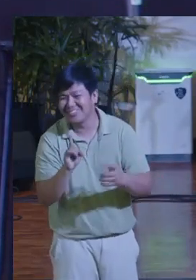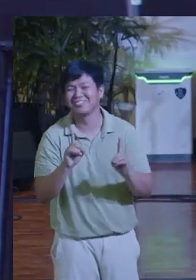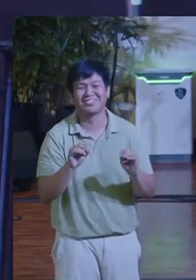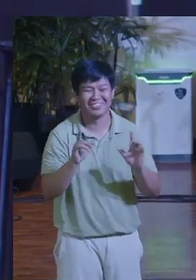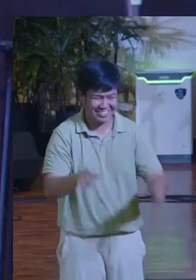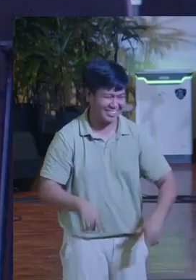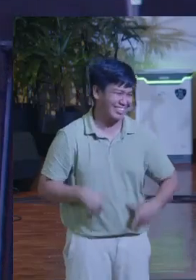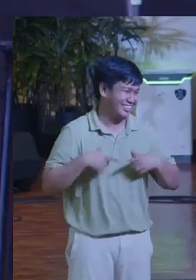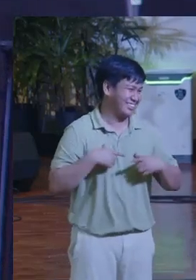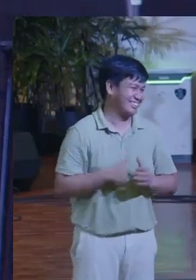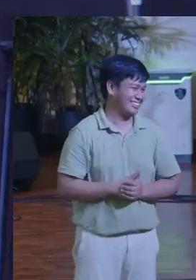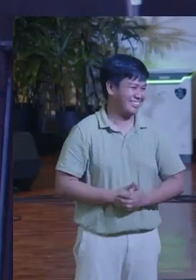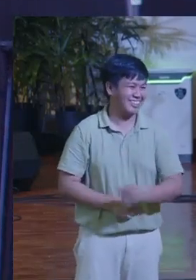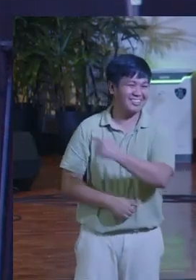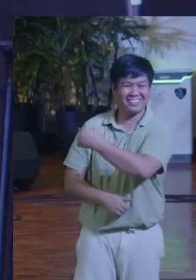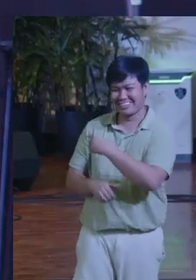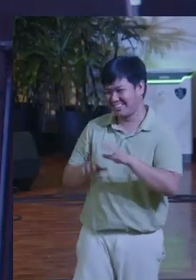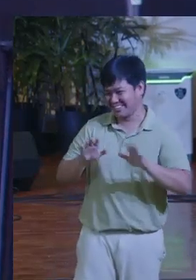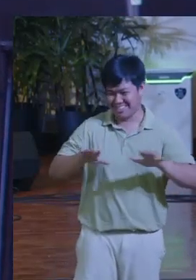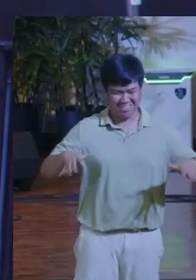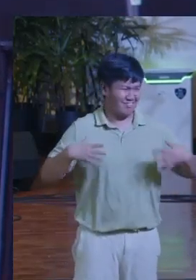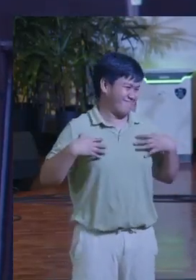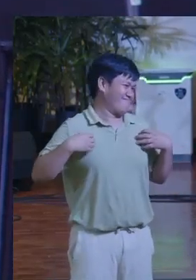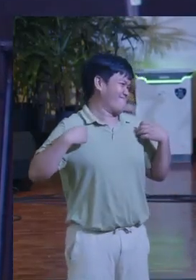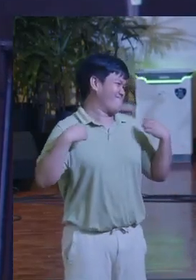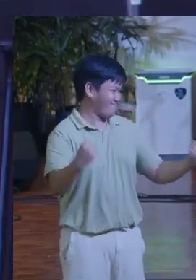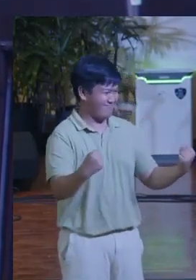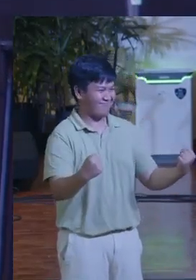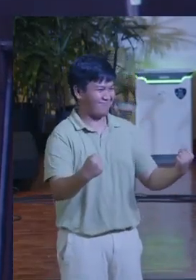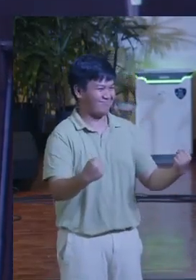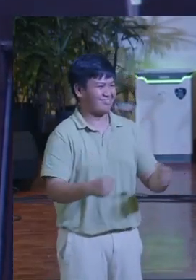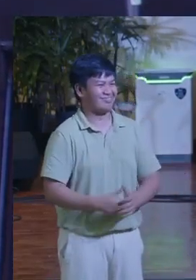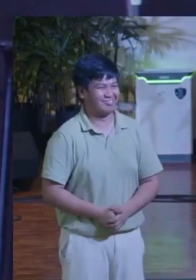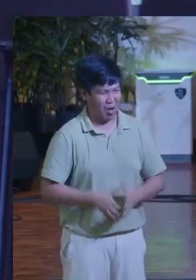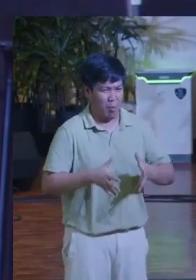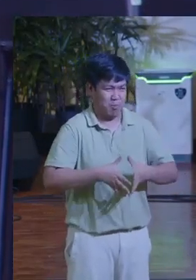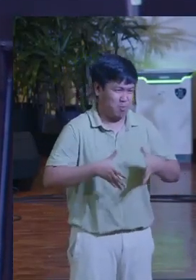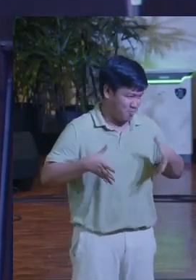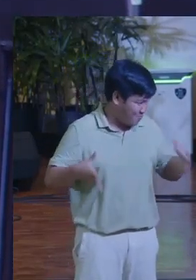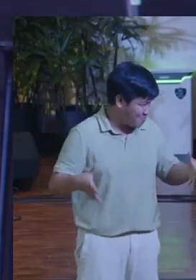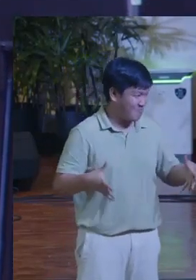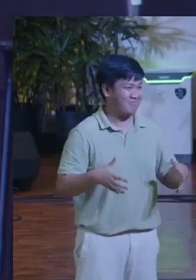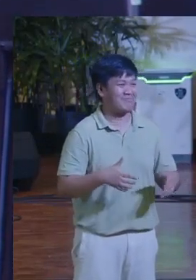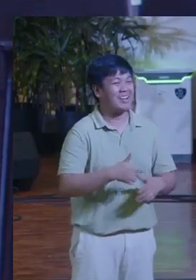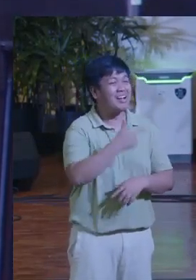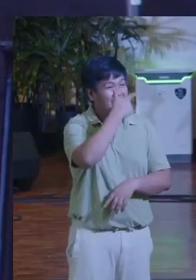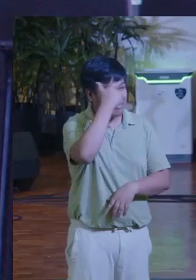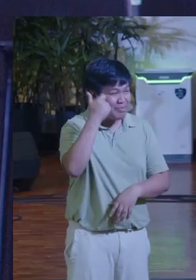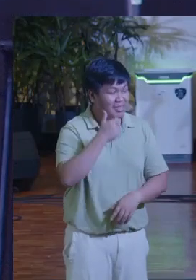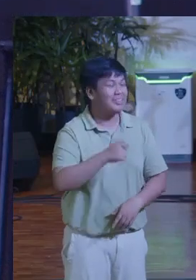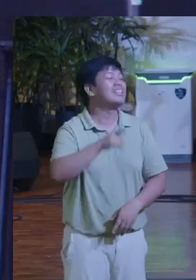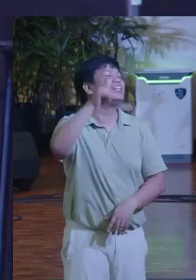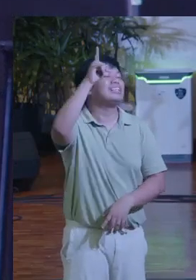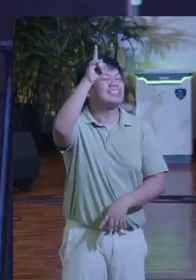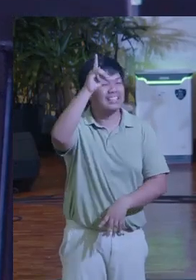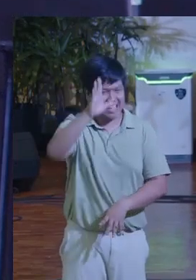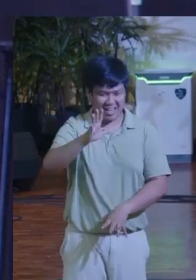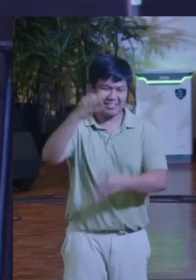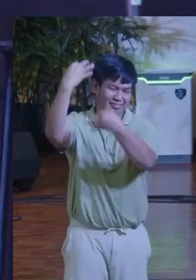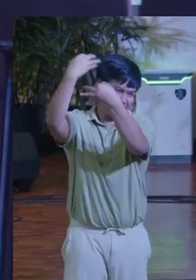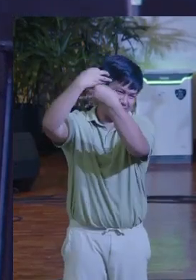Malusog na ang kanilang pangangatawan at sila ay naging ganyan dahil sa katapatan ng